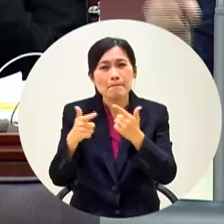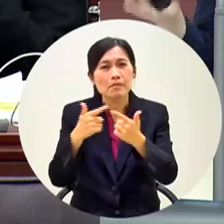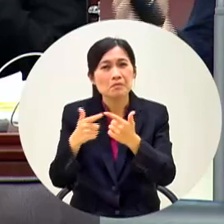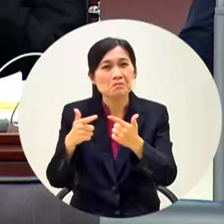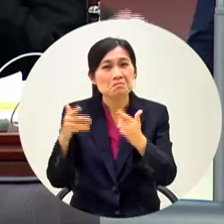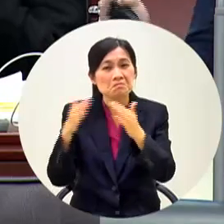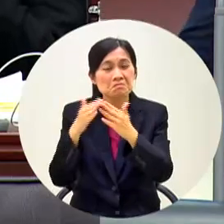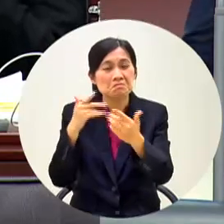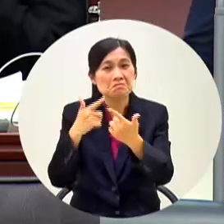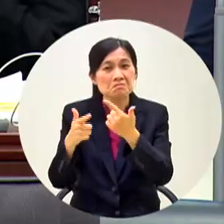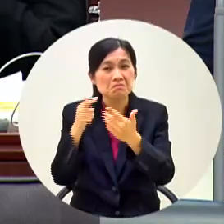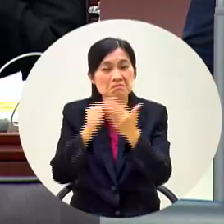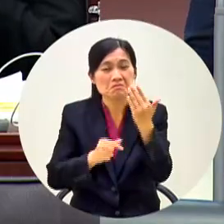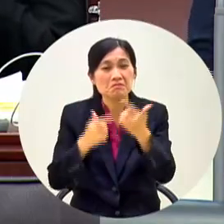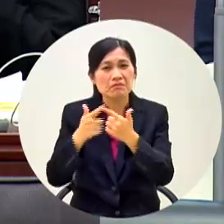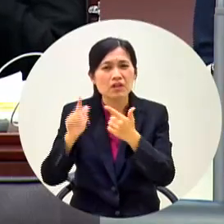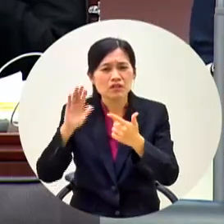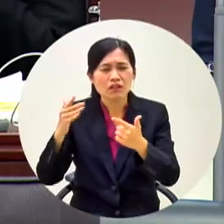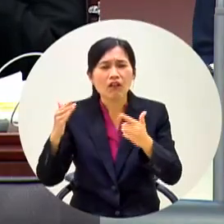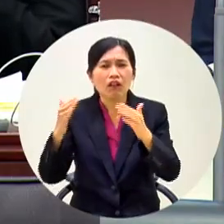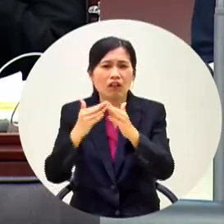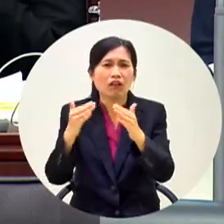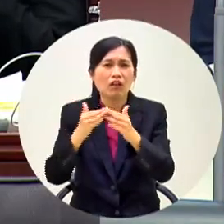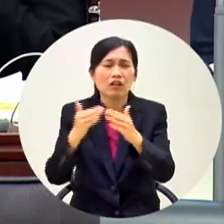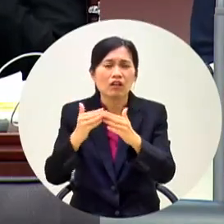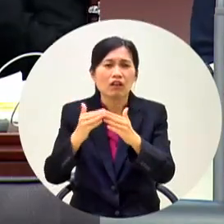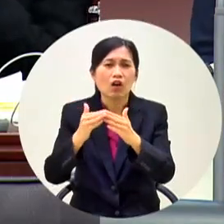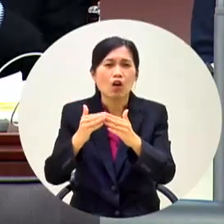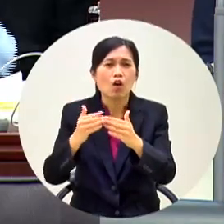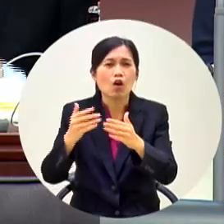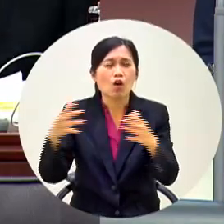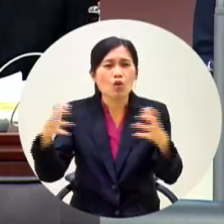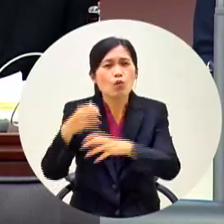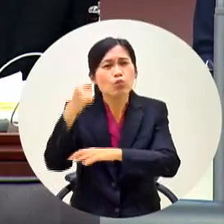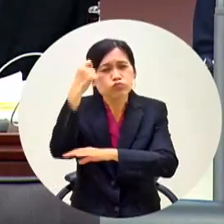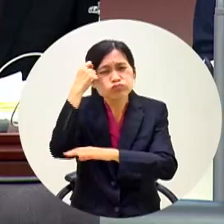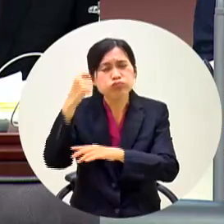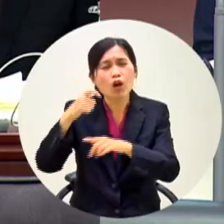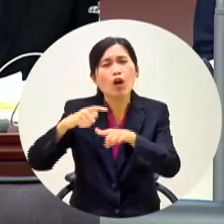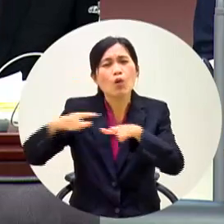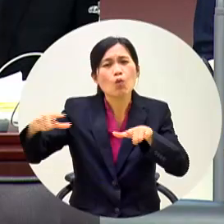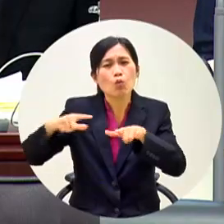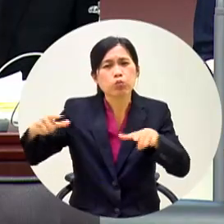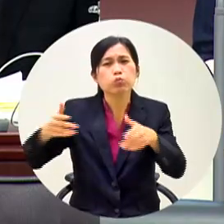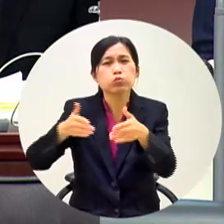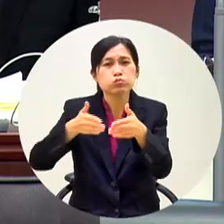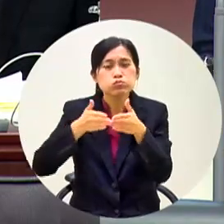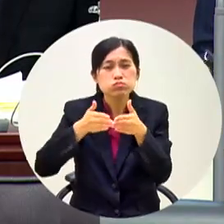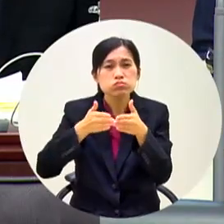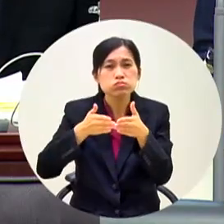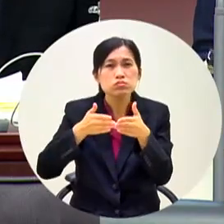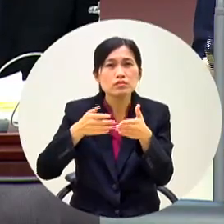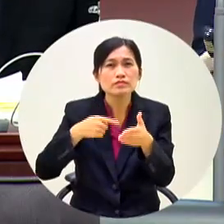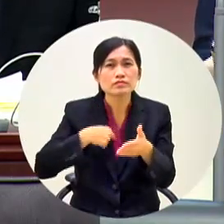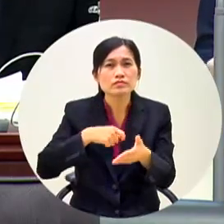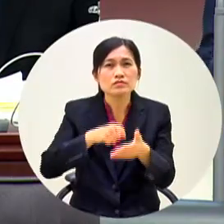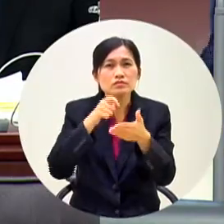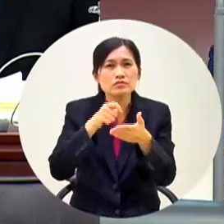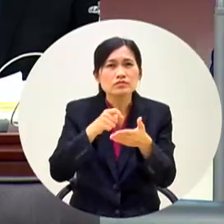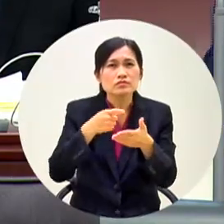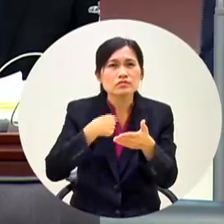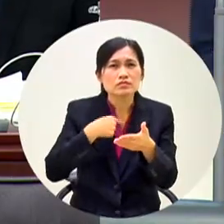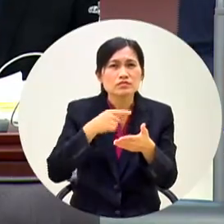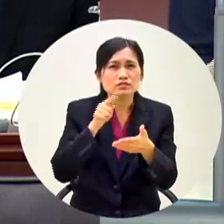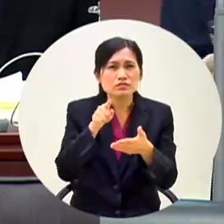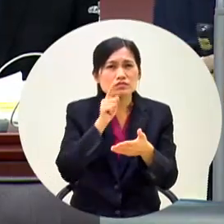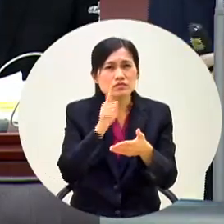但是它一家人住的空间就是这么大。这是我所提出来的问题， 所以 跟你所谓的两边的容积